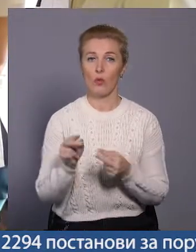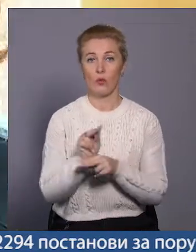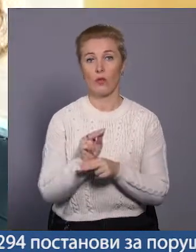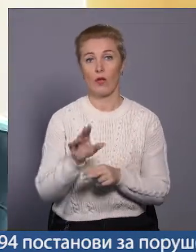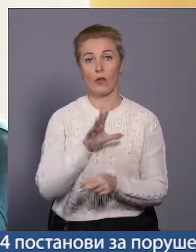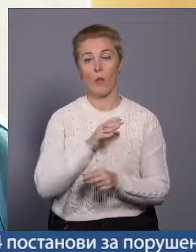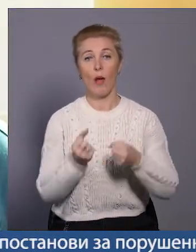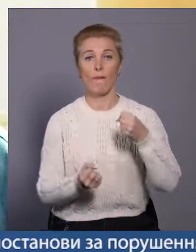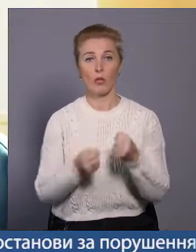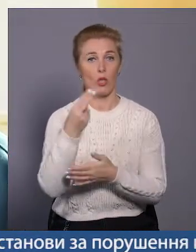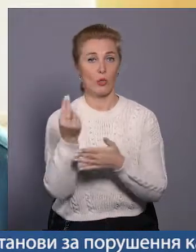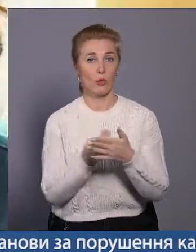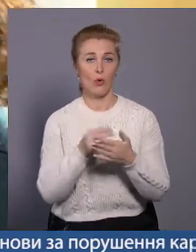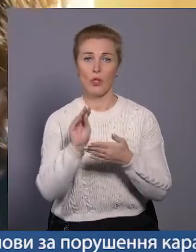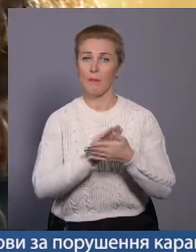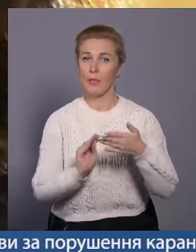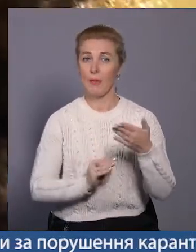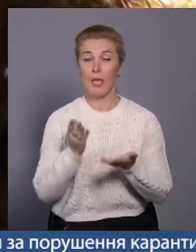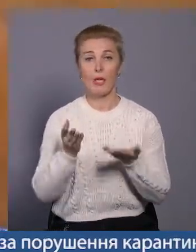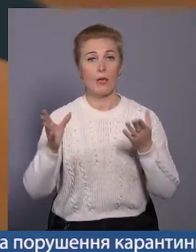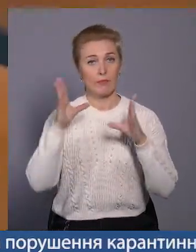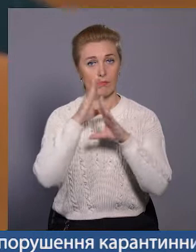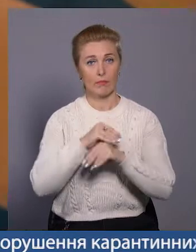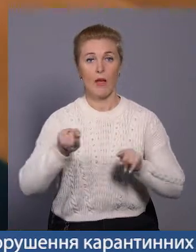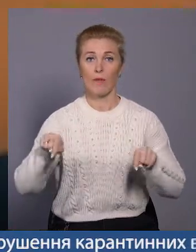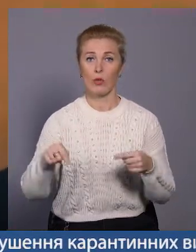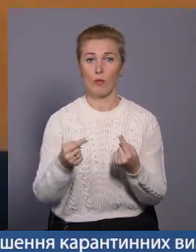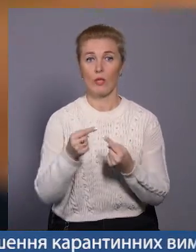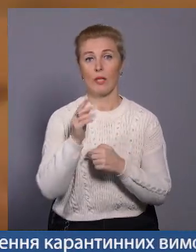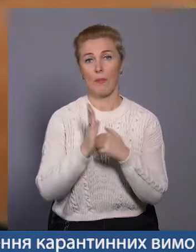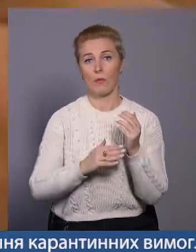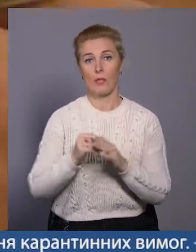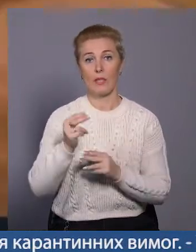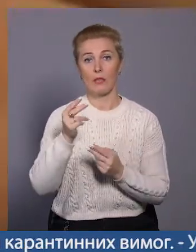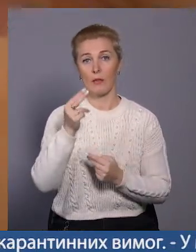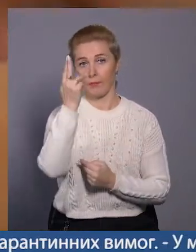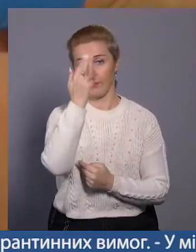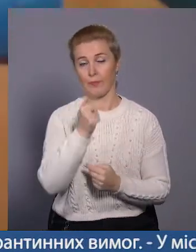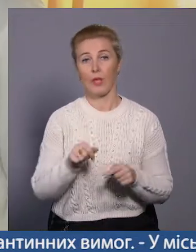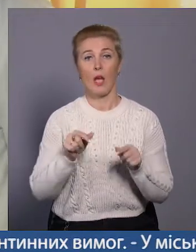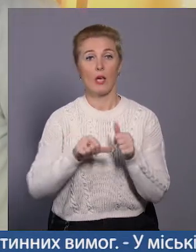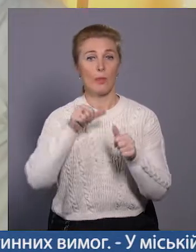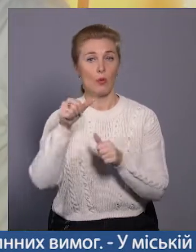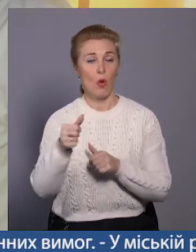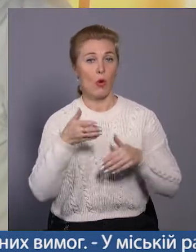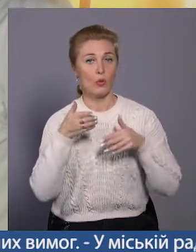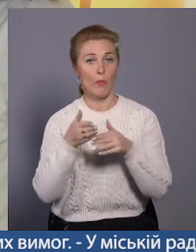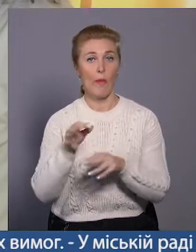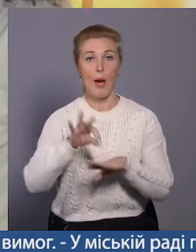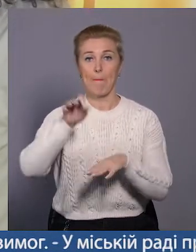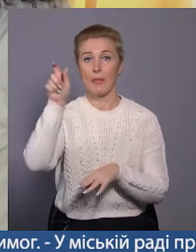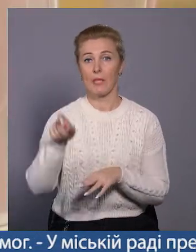пройшли водії, художники, письменники, яким вдалося відновити професійні навички. Окрім того, ерготерапевти допомагають